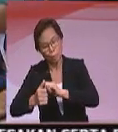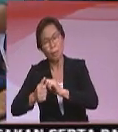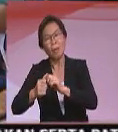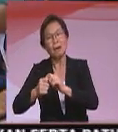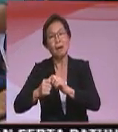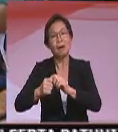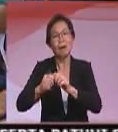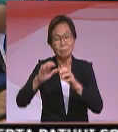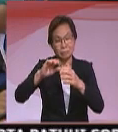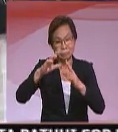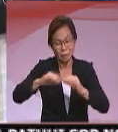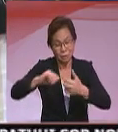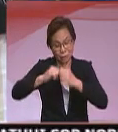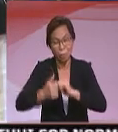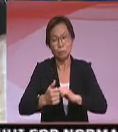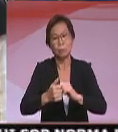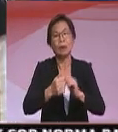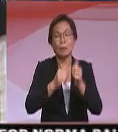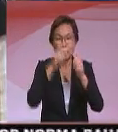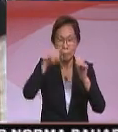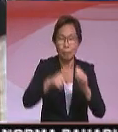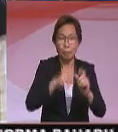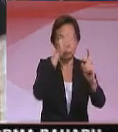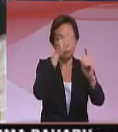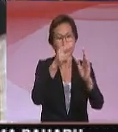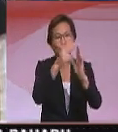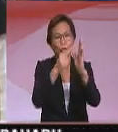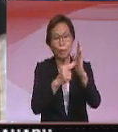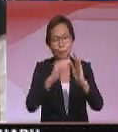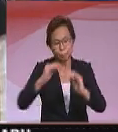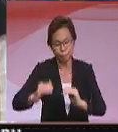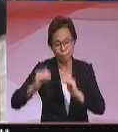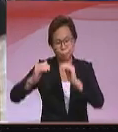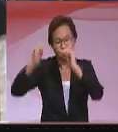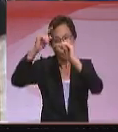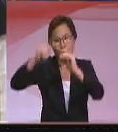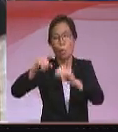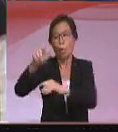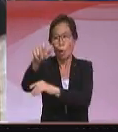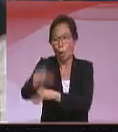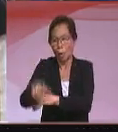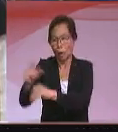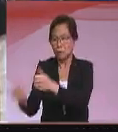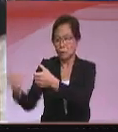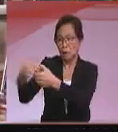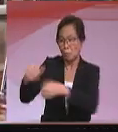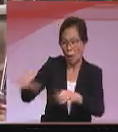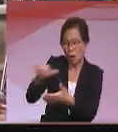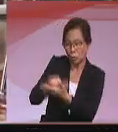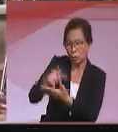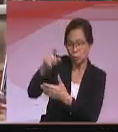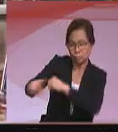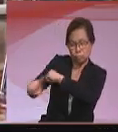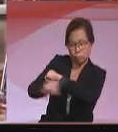juga, aspek perundangan perlu dipertingkat bagi memastikan mereka yang terlibat dikenakan tindakan sewajarnya.